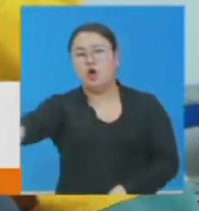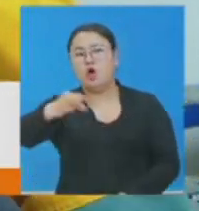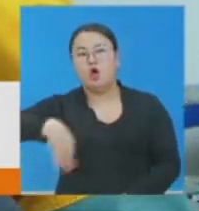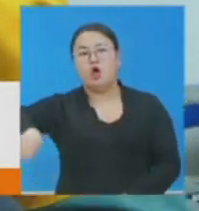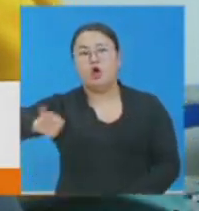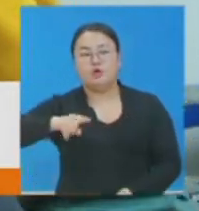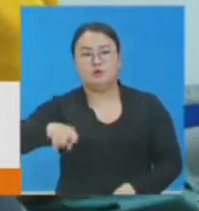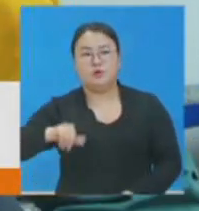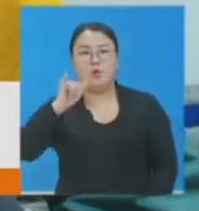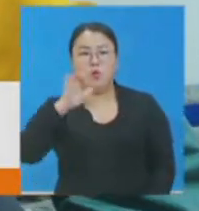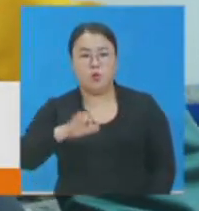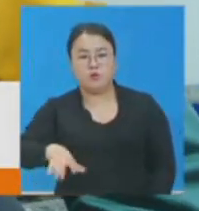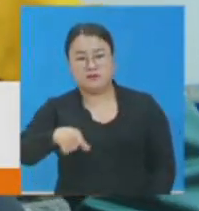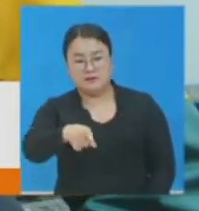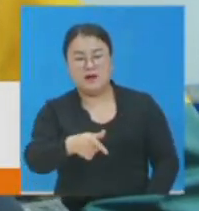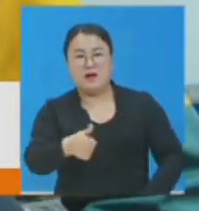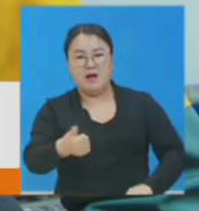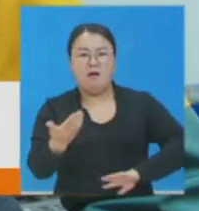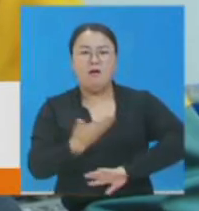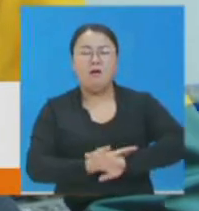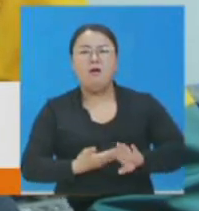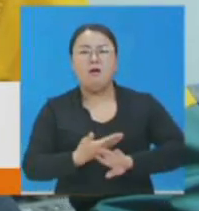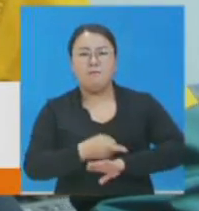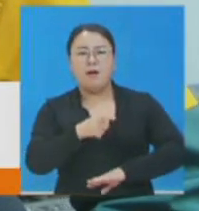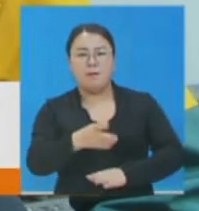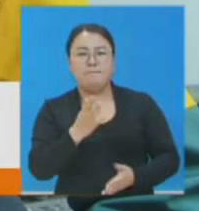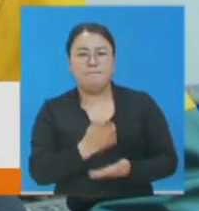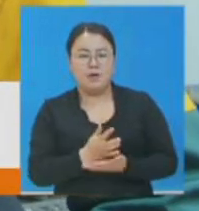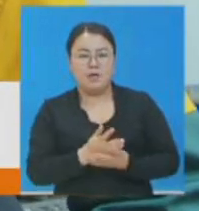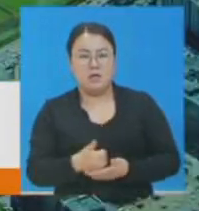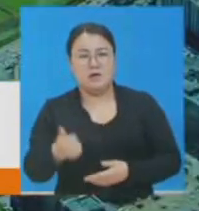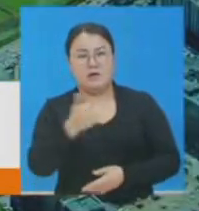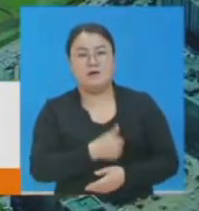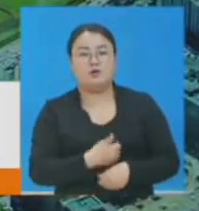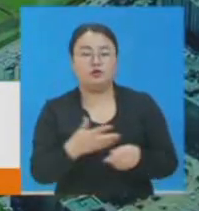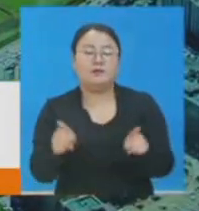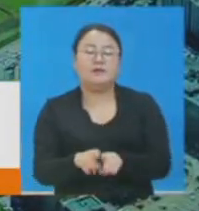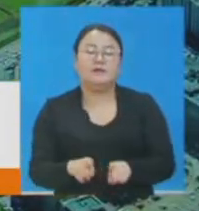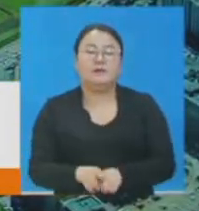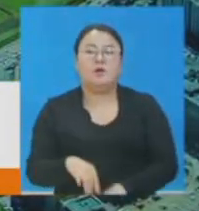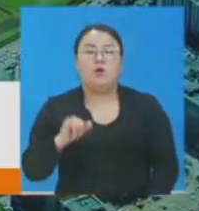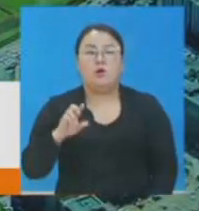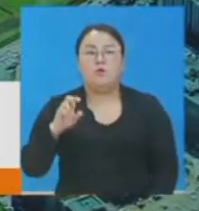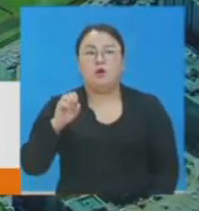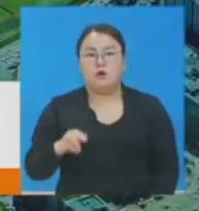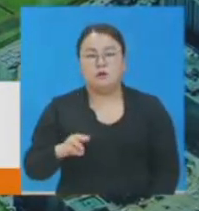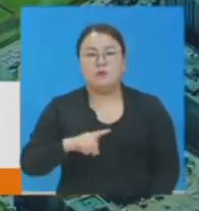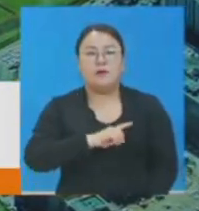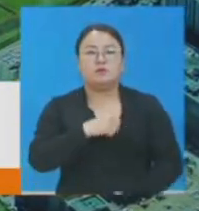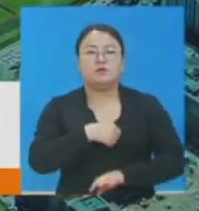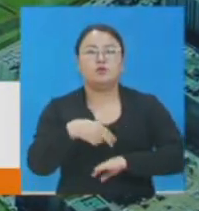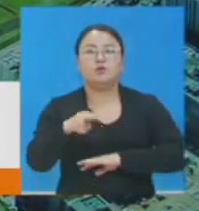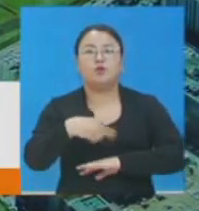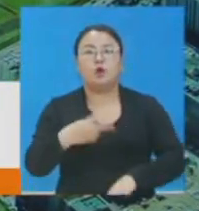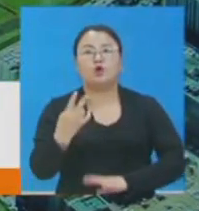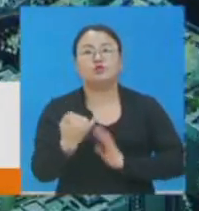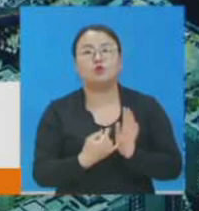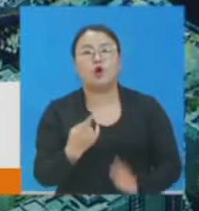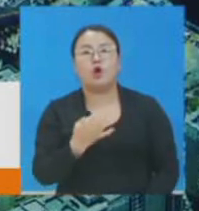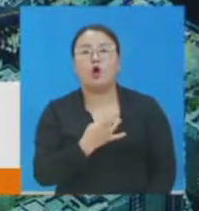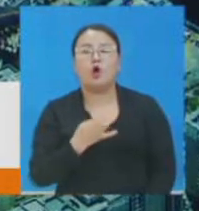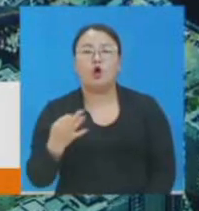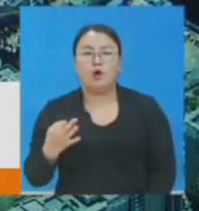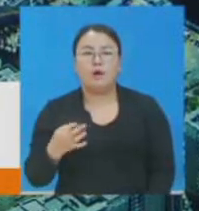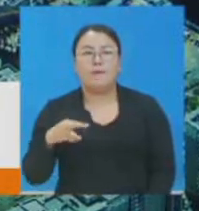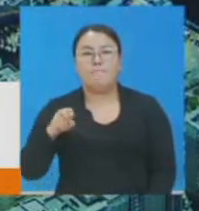дээр байгаа унтны усны их усрын онцгой хамгаалтын дэглэмийн бүсийг л хангана гэсэн үг. Улаанбаатар хотын Баянзүрх дүүргийн 26 дугаар хорооны нутаг